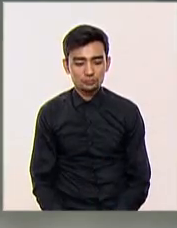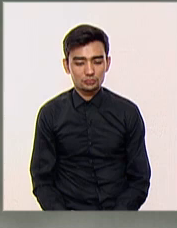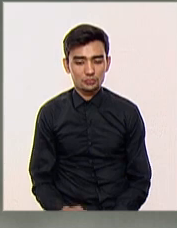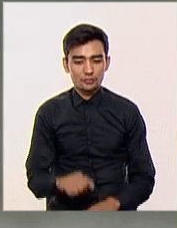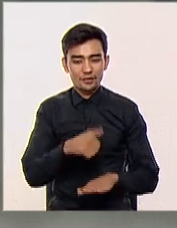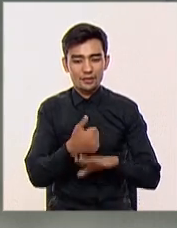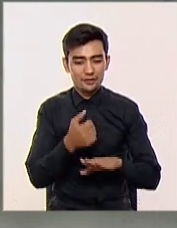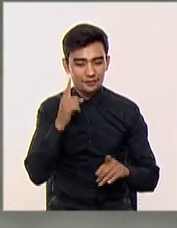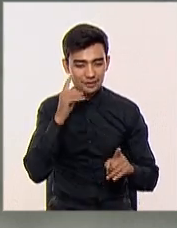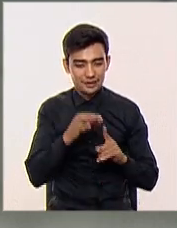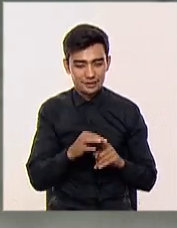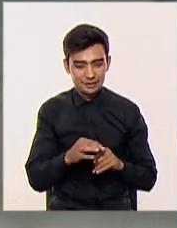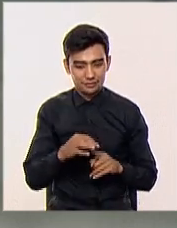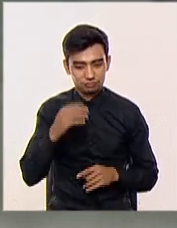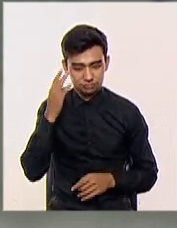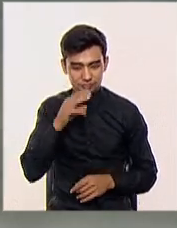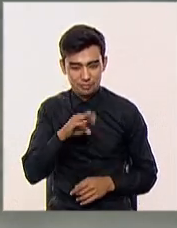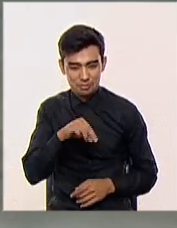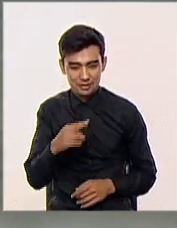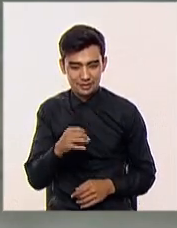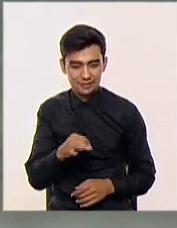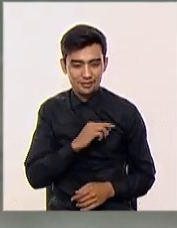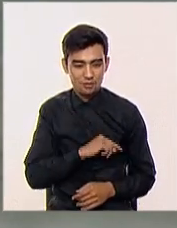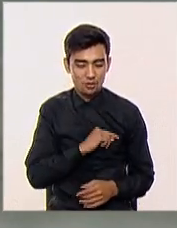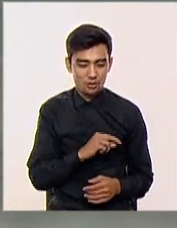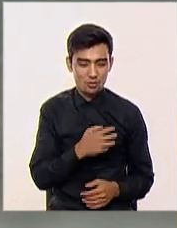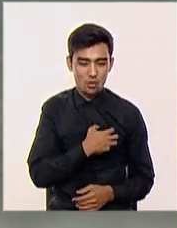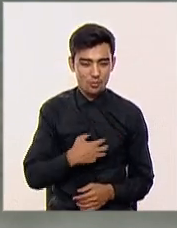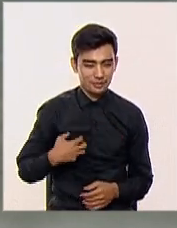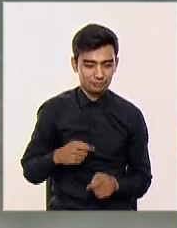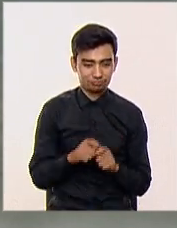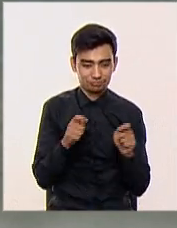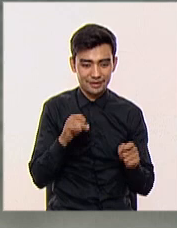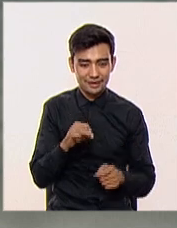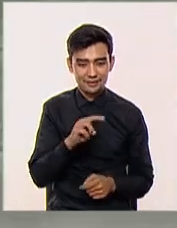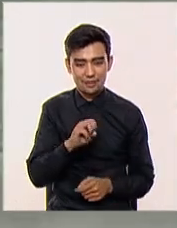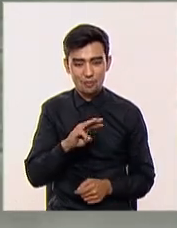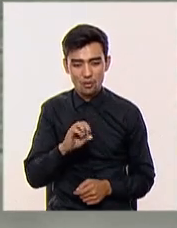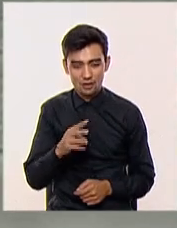Главная задача, считают в МИД, возобновить работу комиссии по делимитации и демаркации